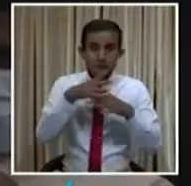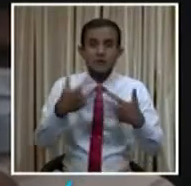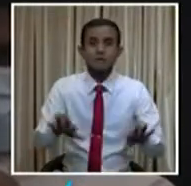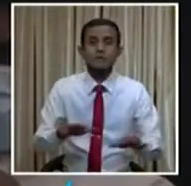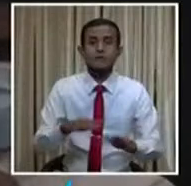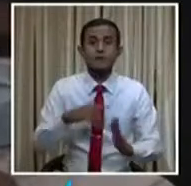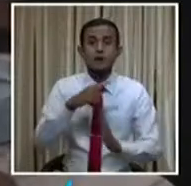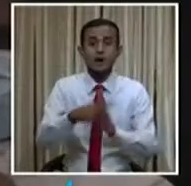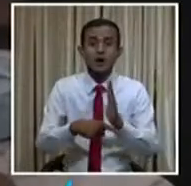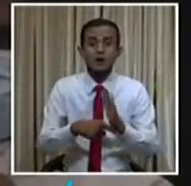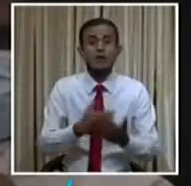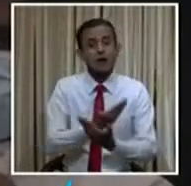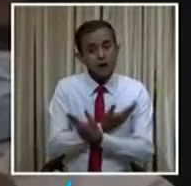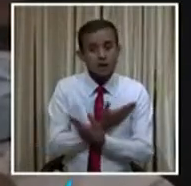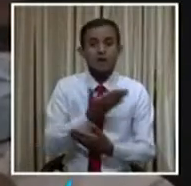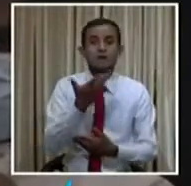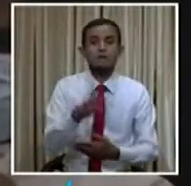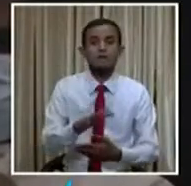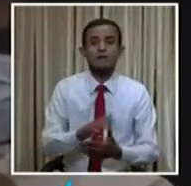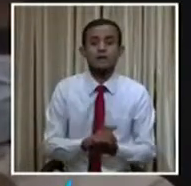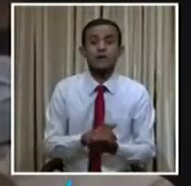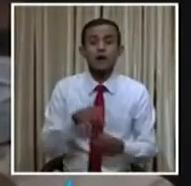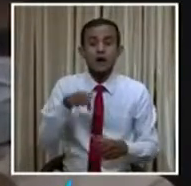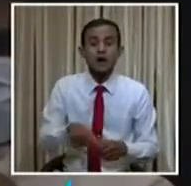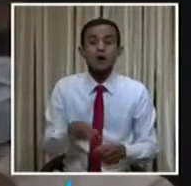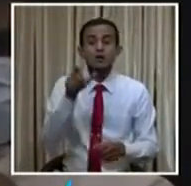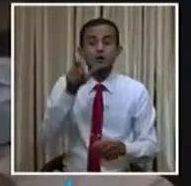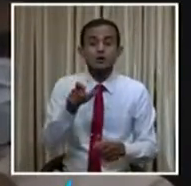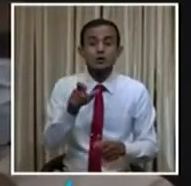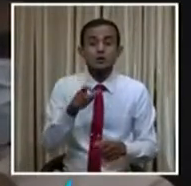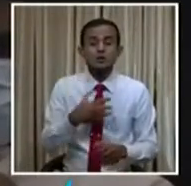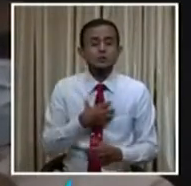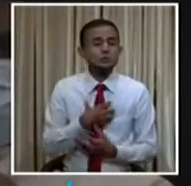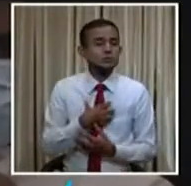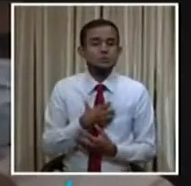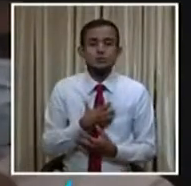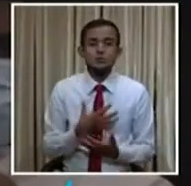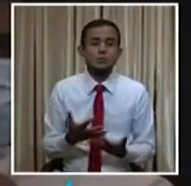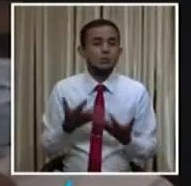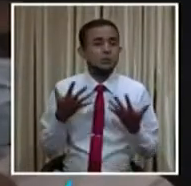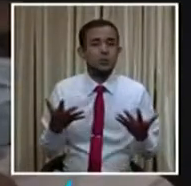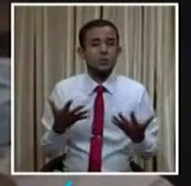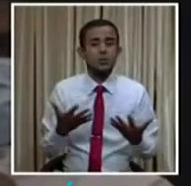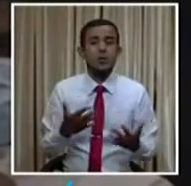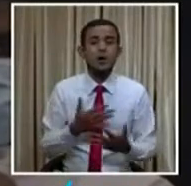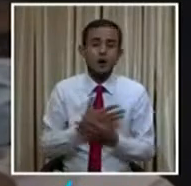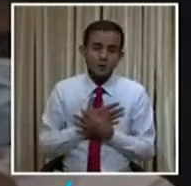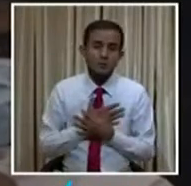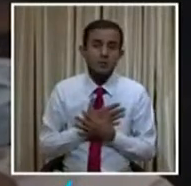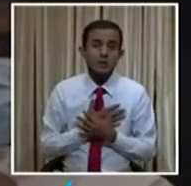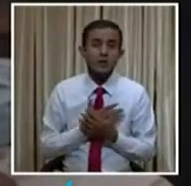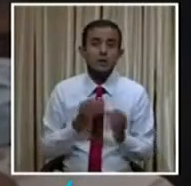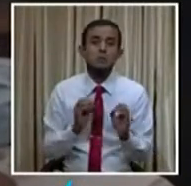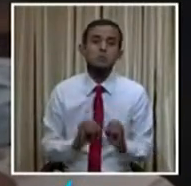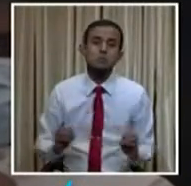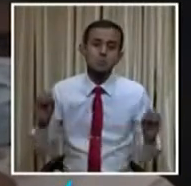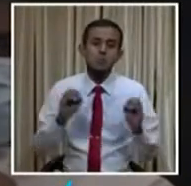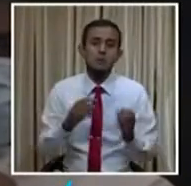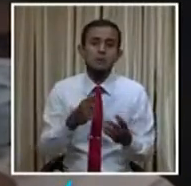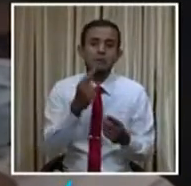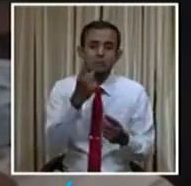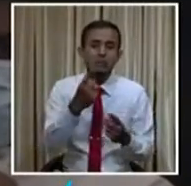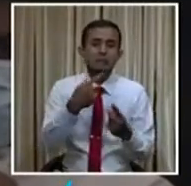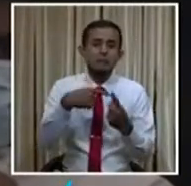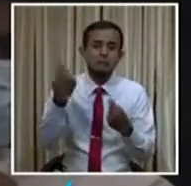රටේ ජනතාව ආදරය කරා අද එතුමගේ තත කම්පා කරනව ඇති අද අපිට ඒ කියලා මොකක්වත් නැහැ ඔක්කොම එකින් එක